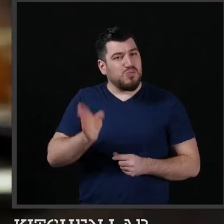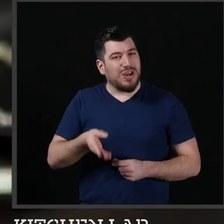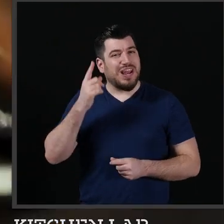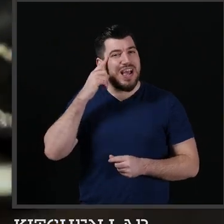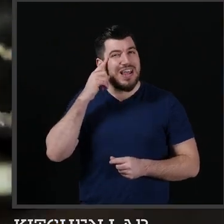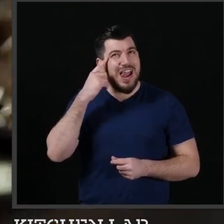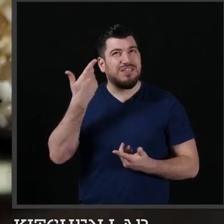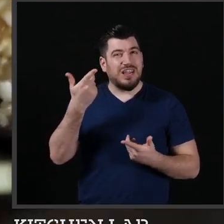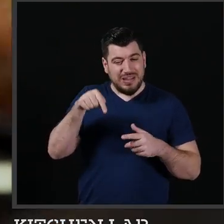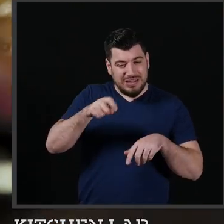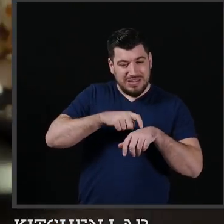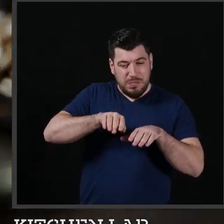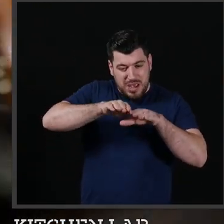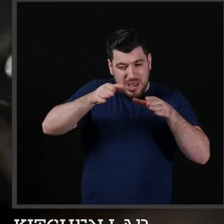ριζότο.